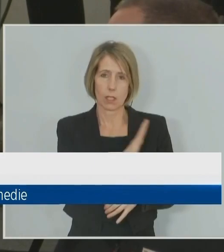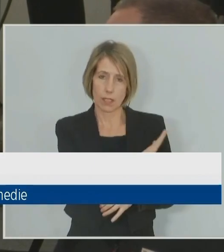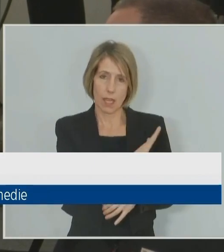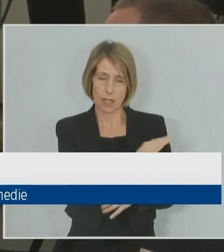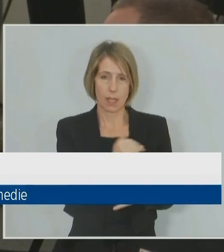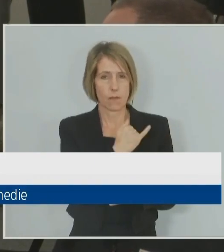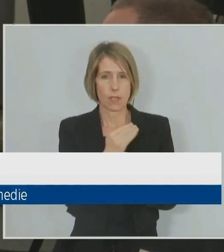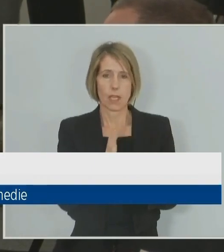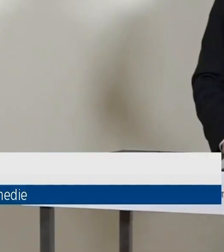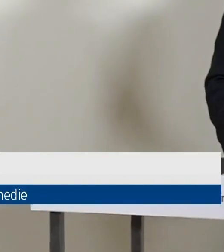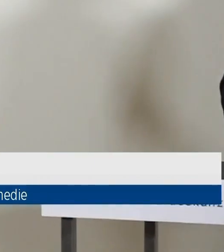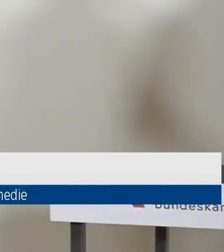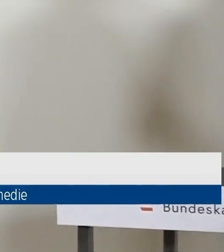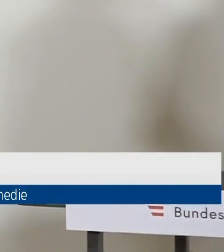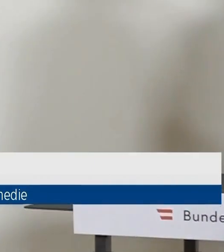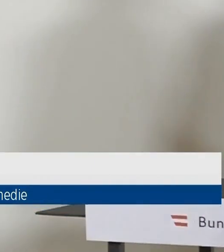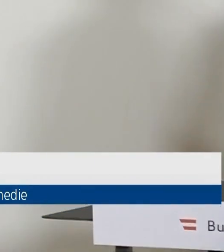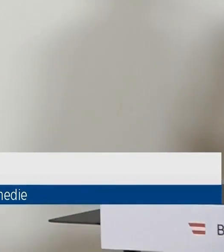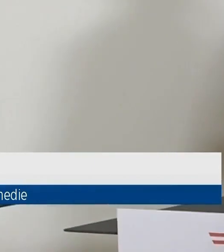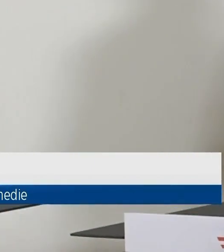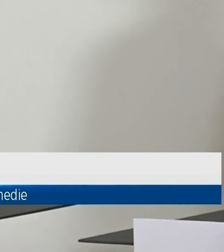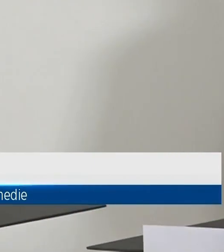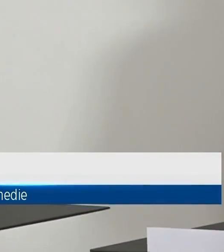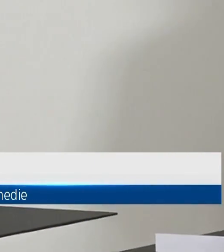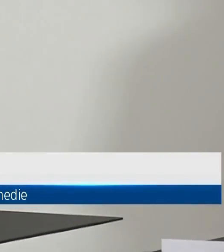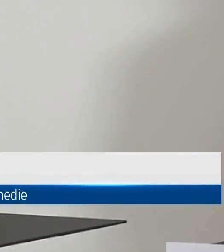e pranoj plotësisht. Më 9 shtator të vitit kaluar